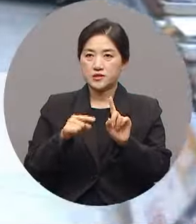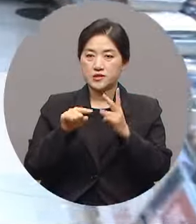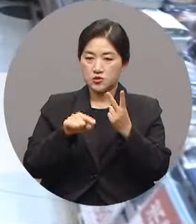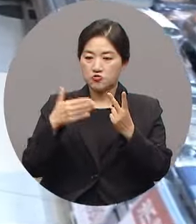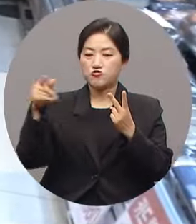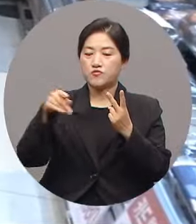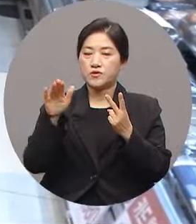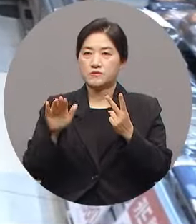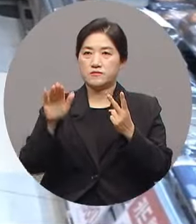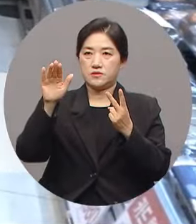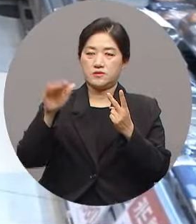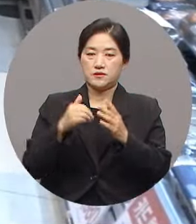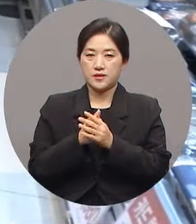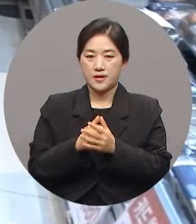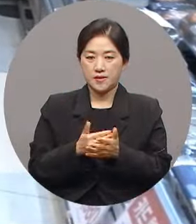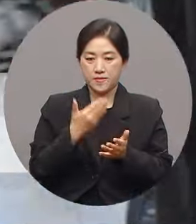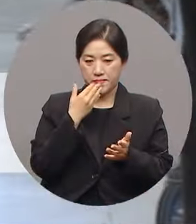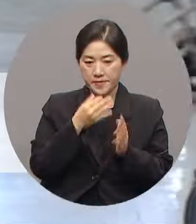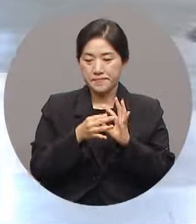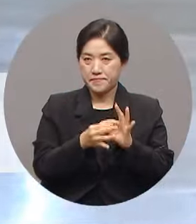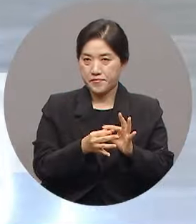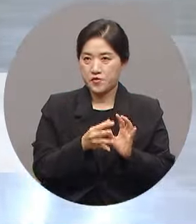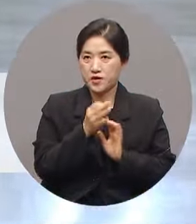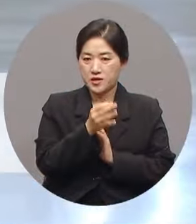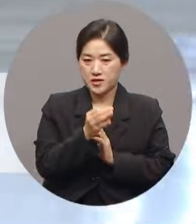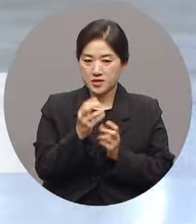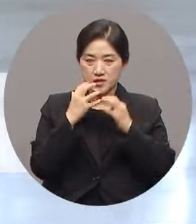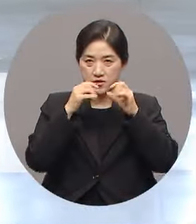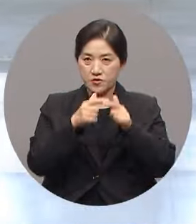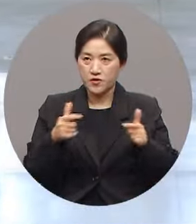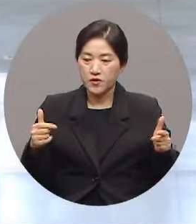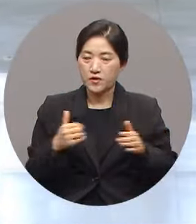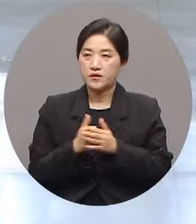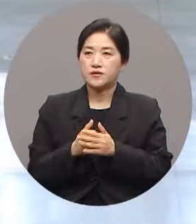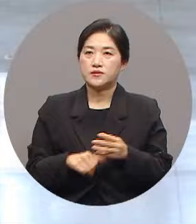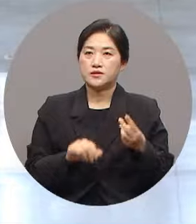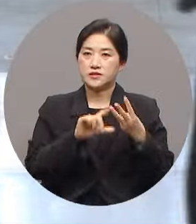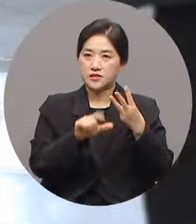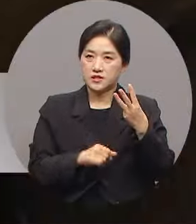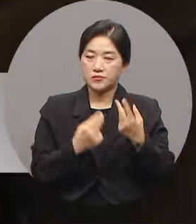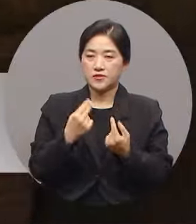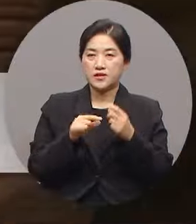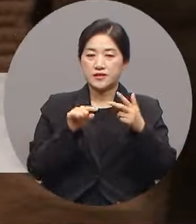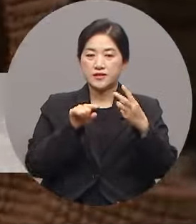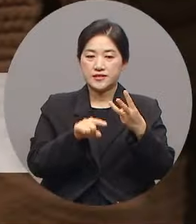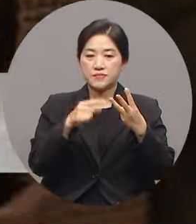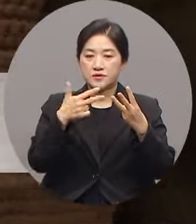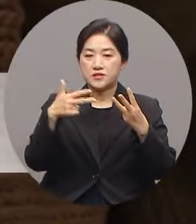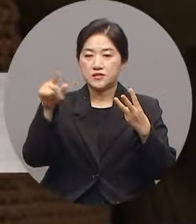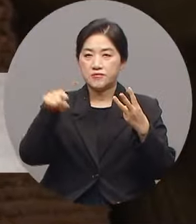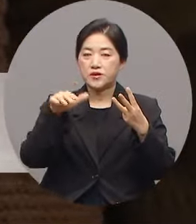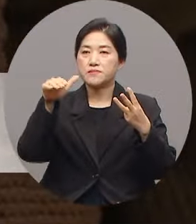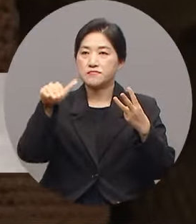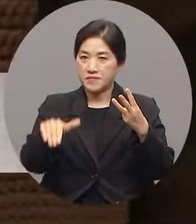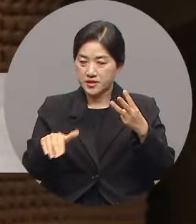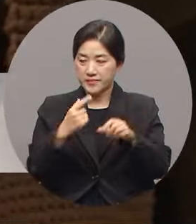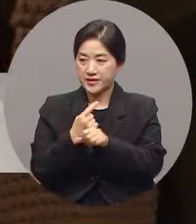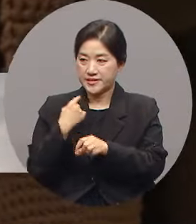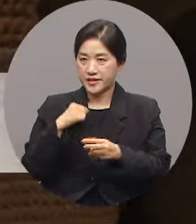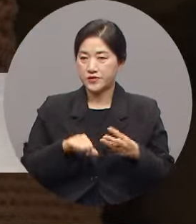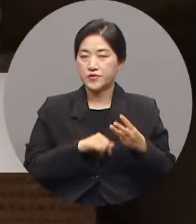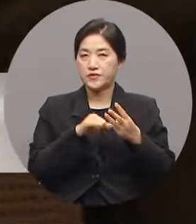올랐습니다 밥상 물가와 직결되는 신선식품 지수는 전 달보다는 3.7% 하락했지만 작년 같은